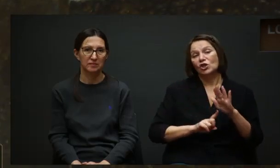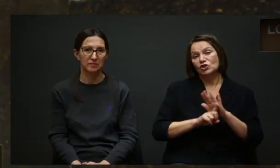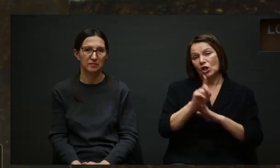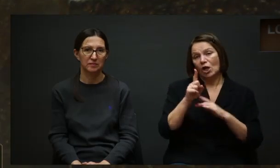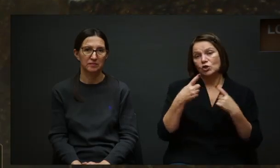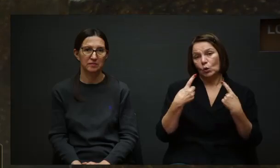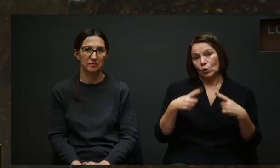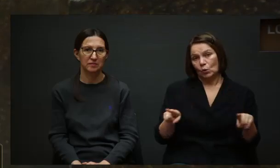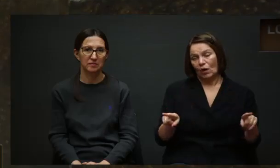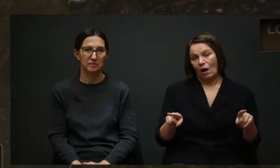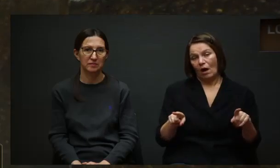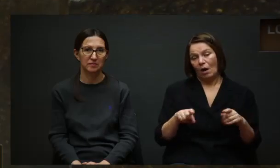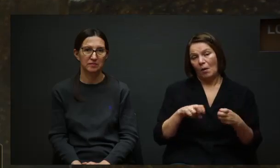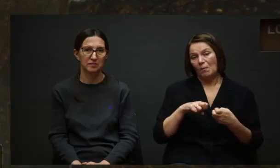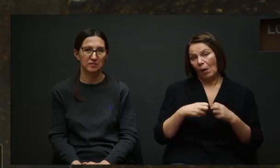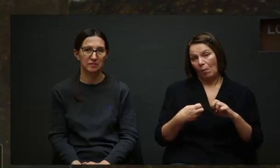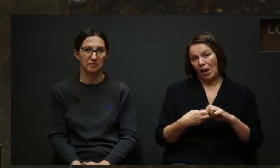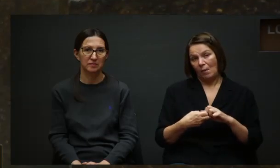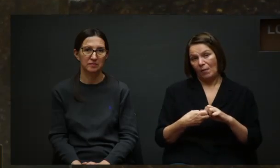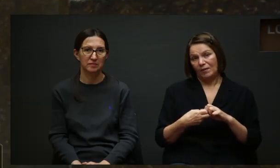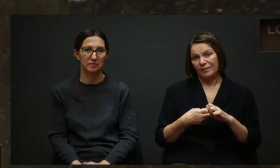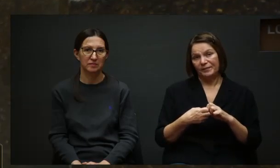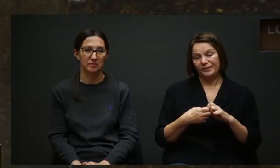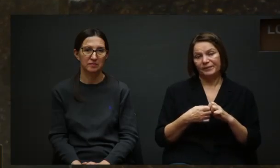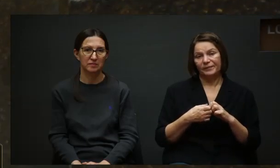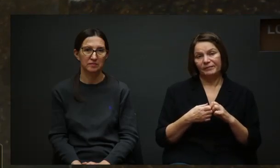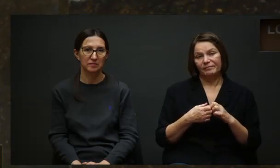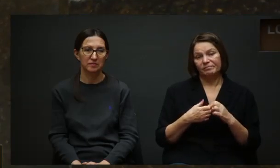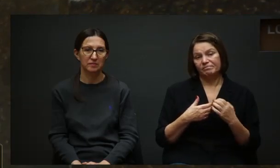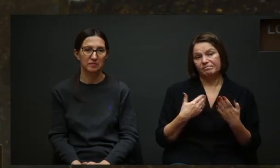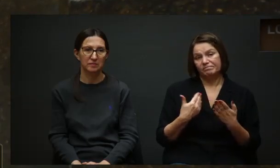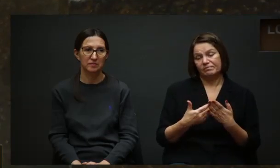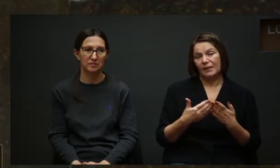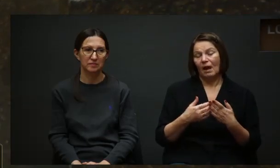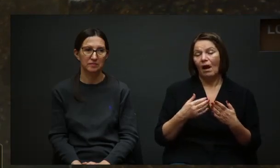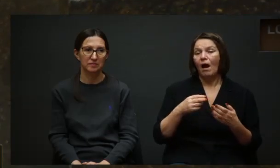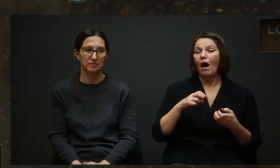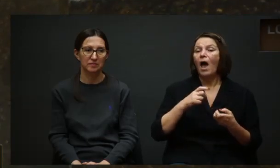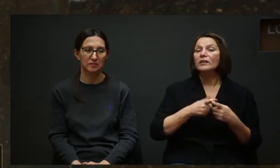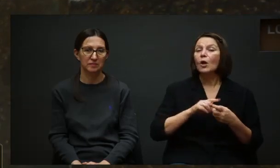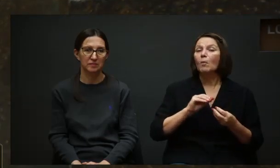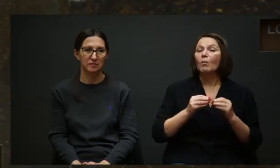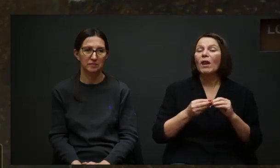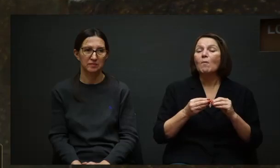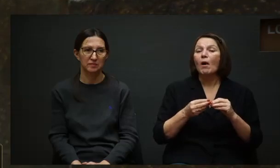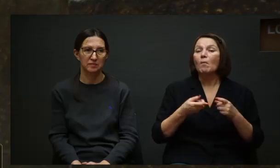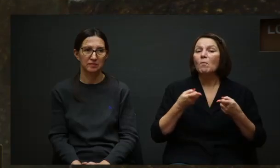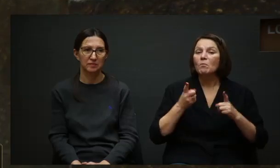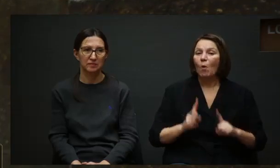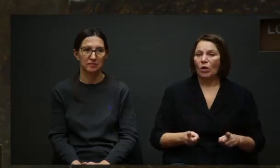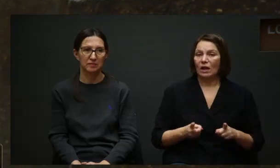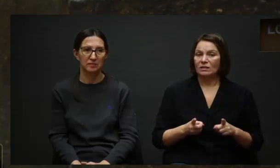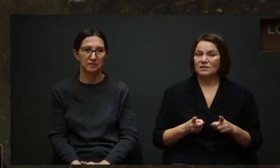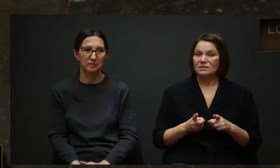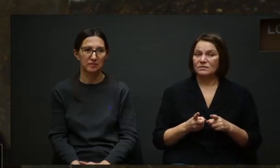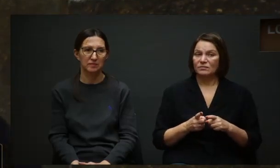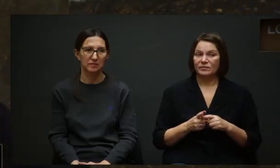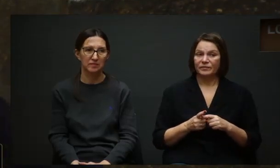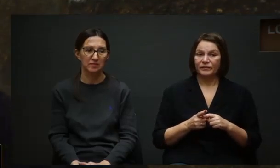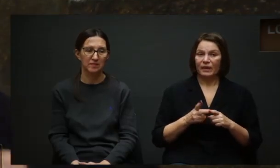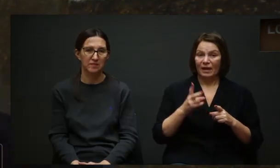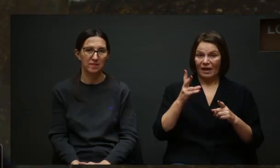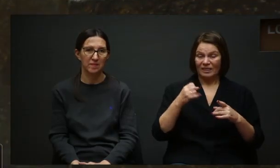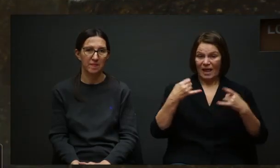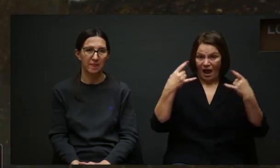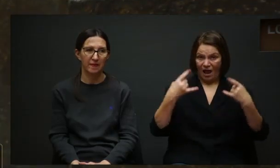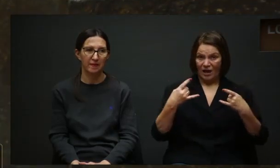другая проблема, это как бы, сказать, проблема подлинности, да, то есть что на экране,